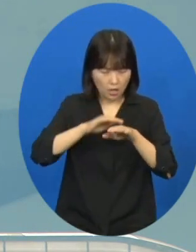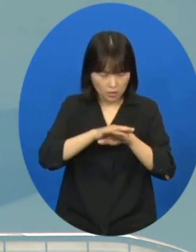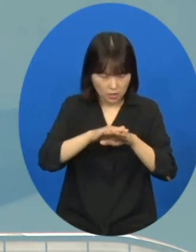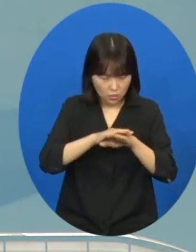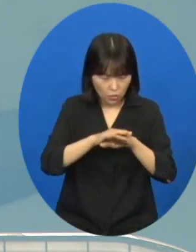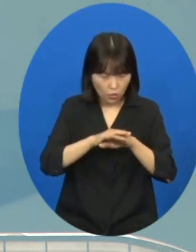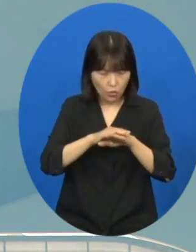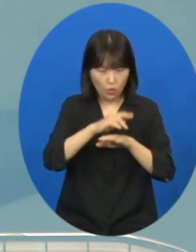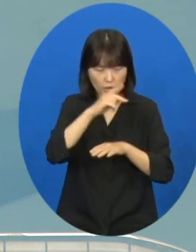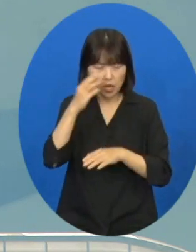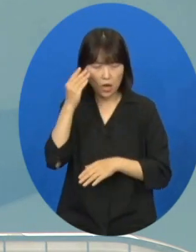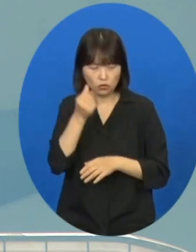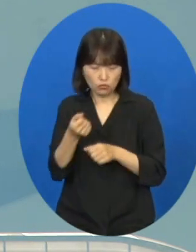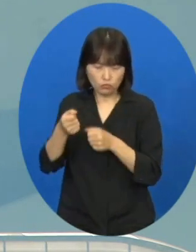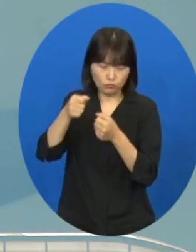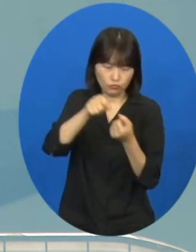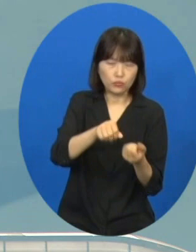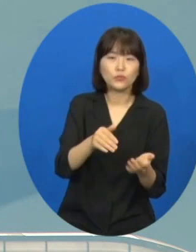향유도 부은 거죠.